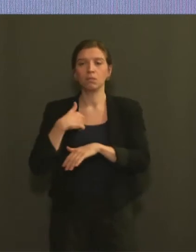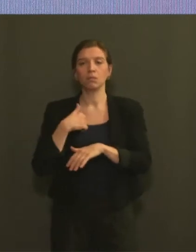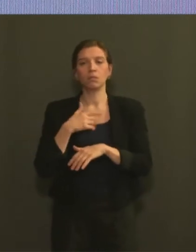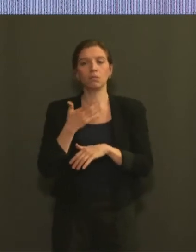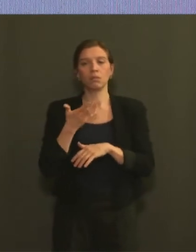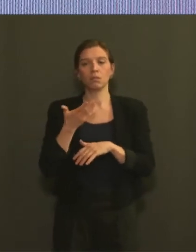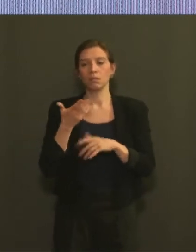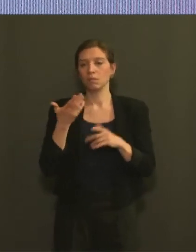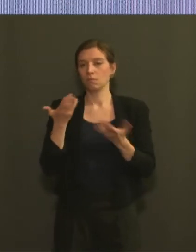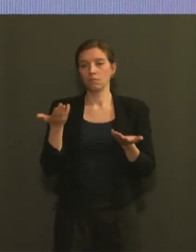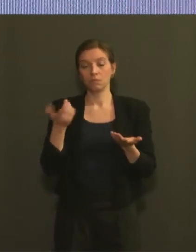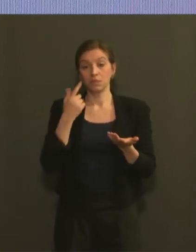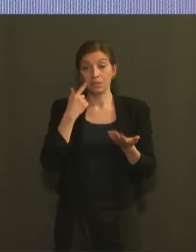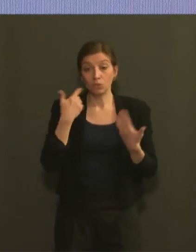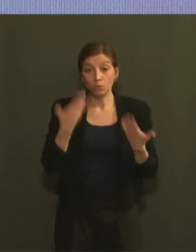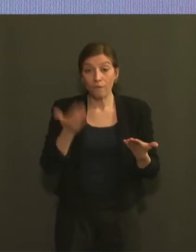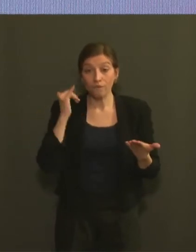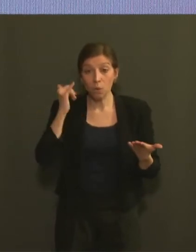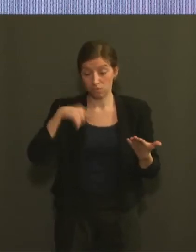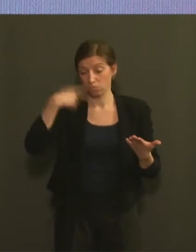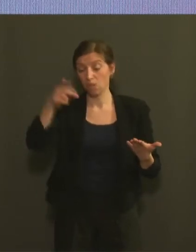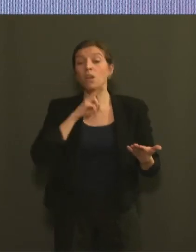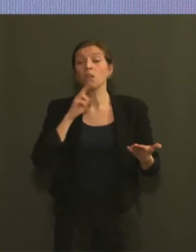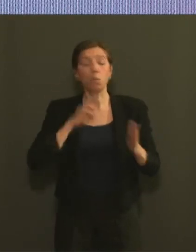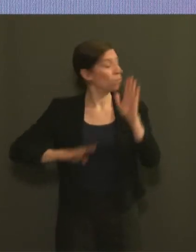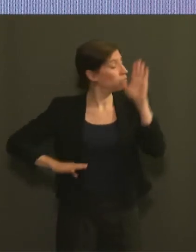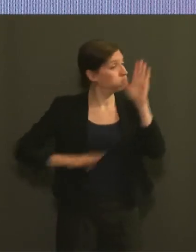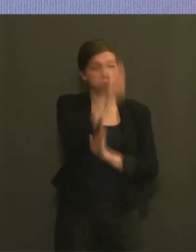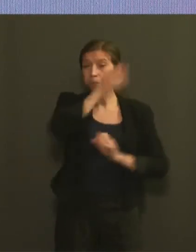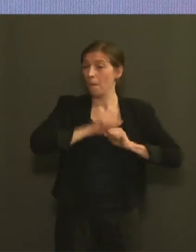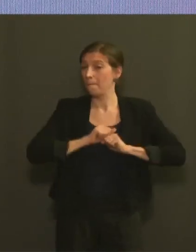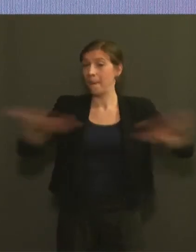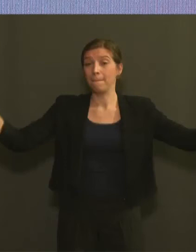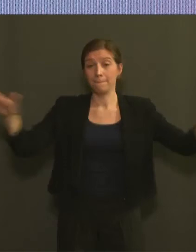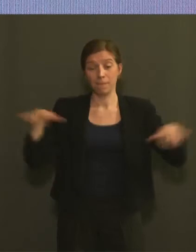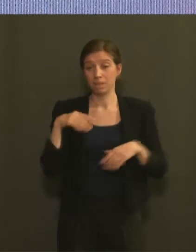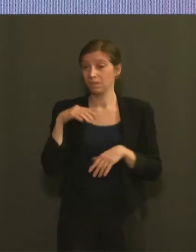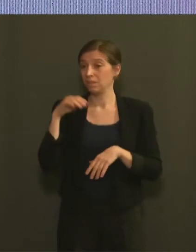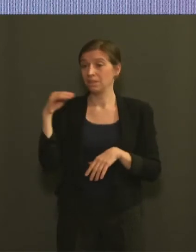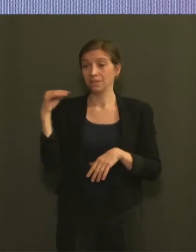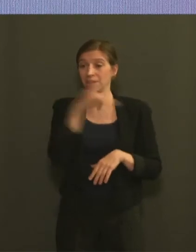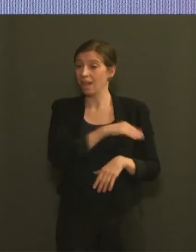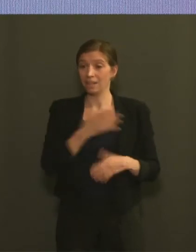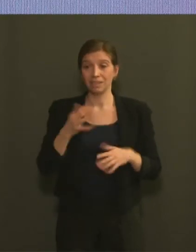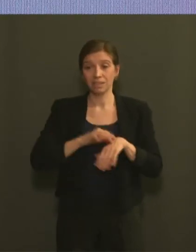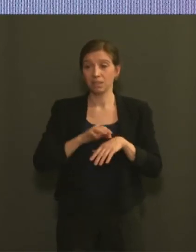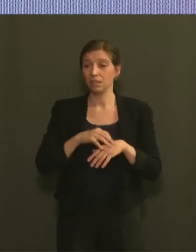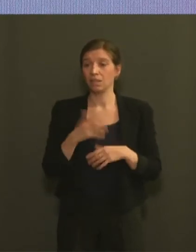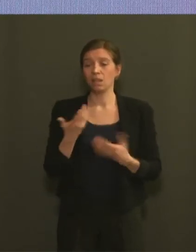sorte que le personnel d'un art of the night